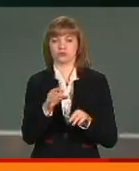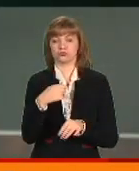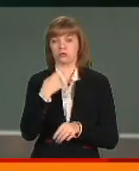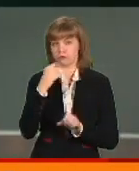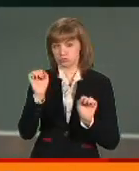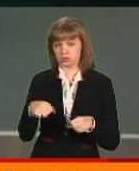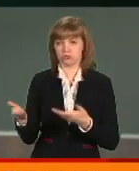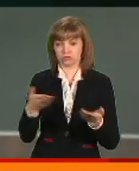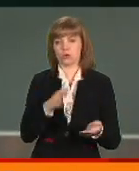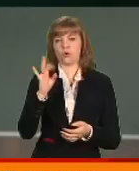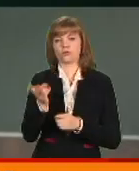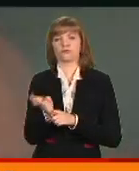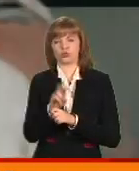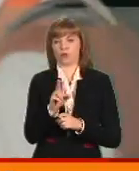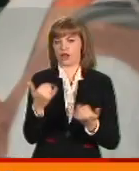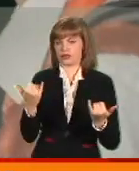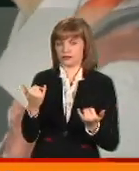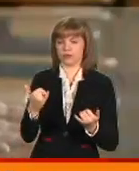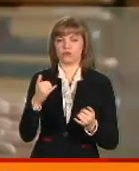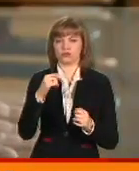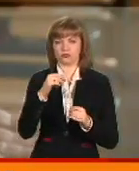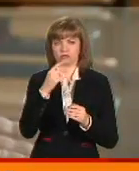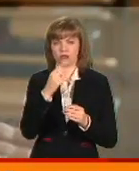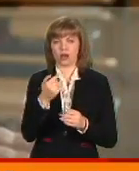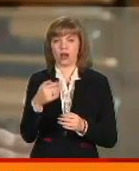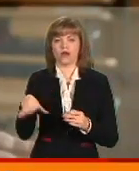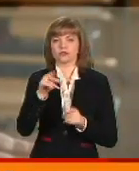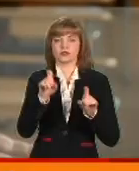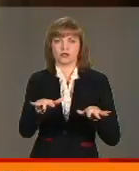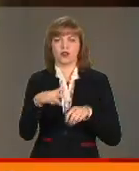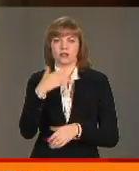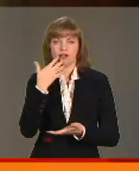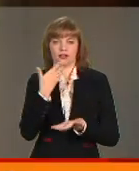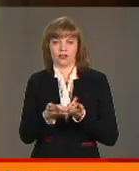говорю, можна. Звісно, він прийшов, от як сьогодні він такий, от це. Они вот так сидели.